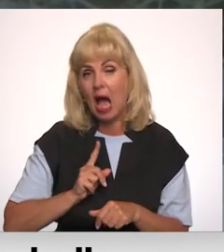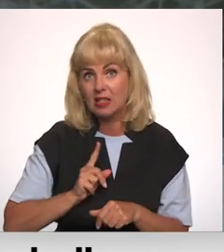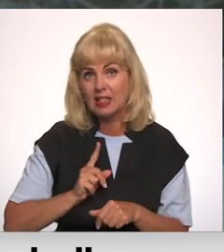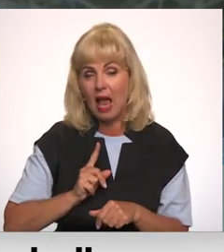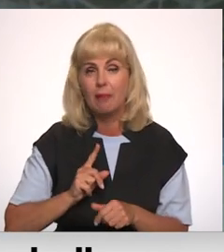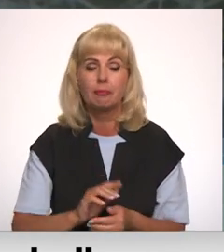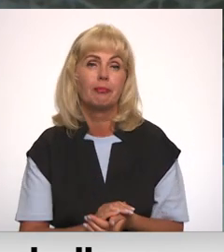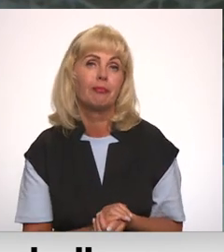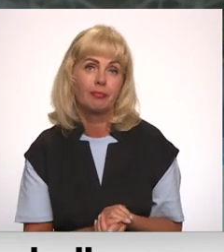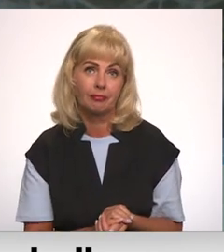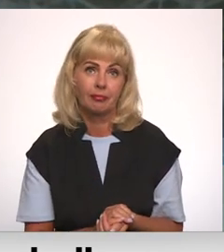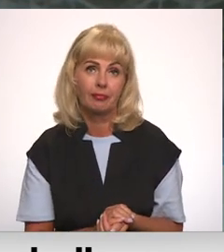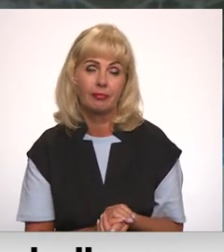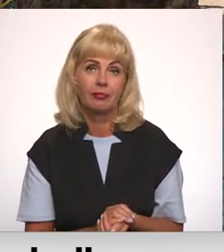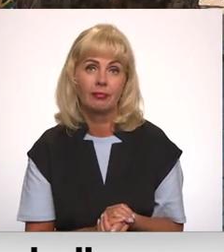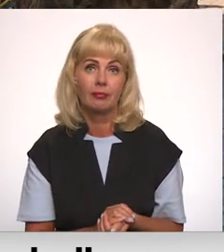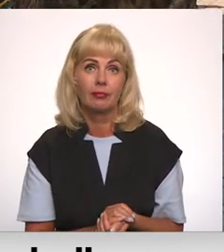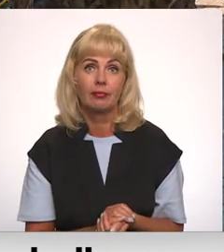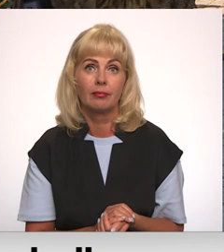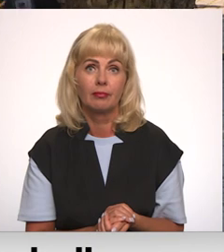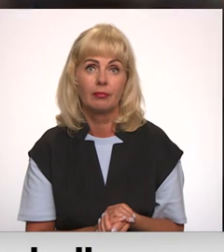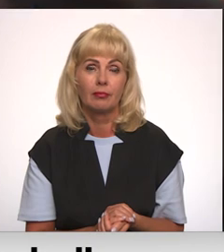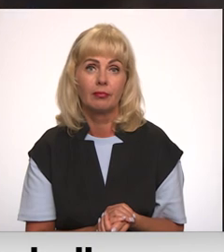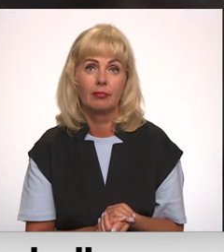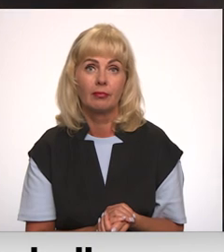Plašākā aizkīnas reportāžā.